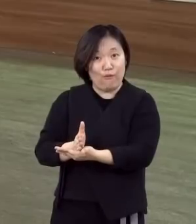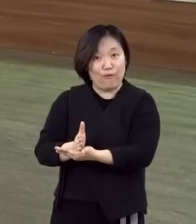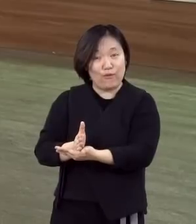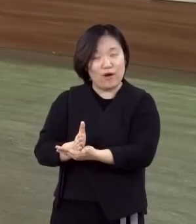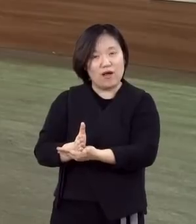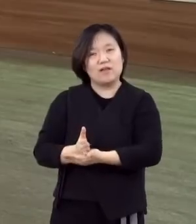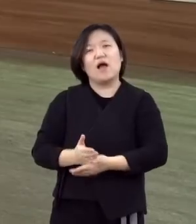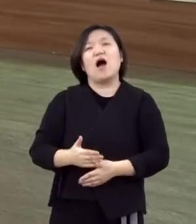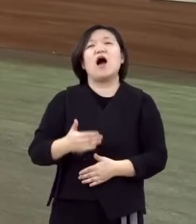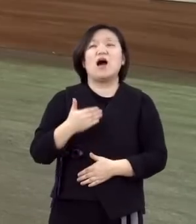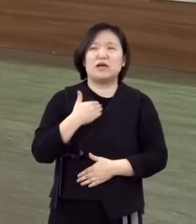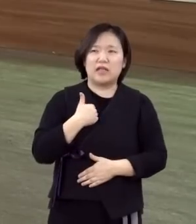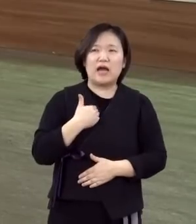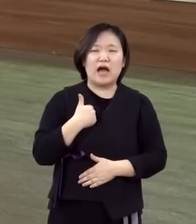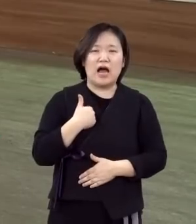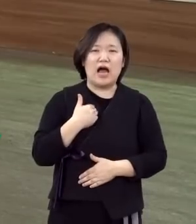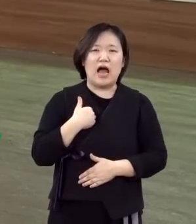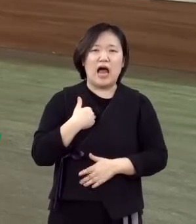지금